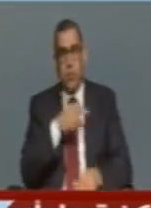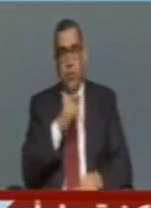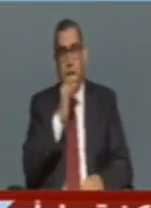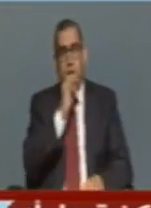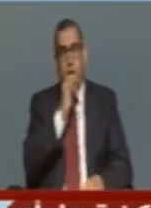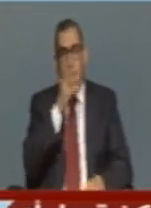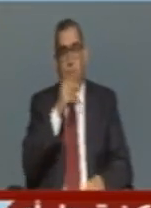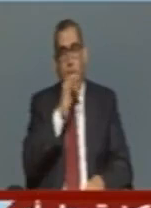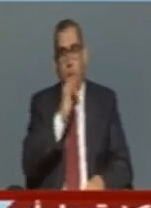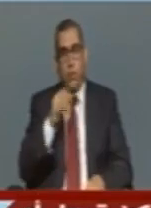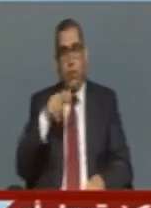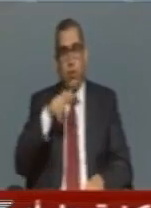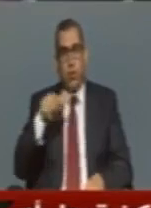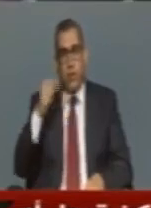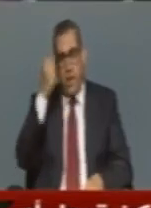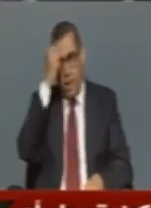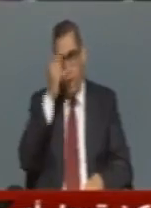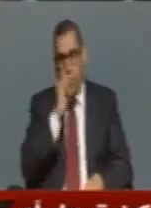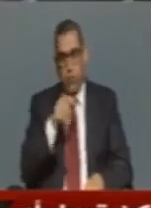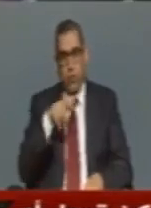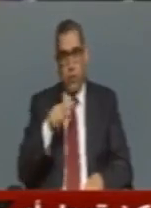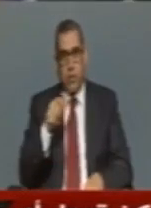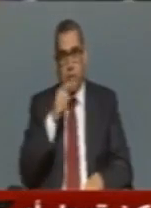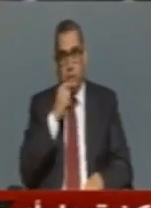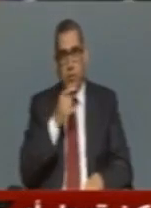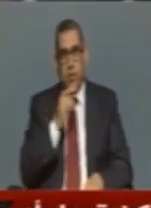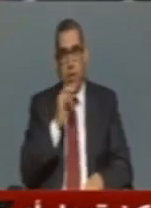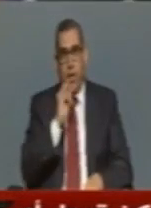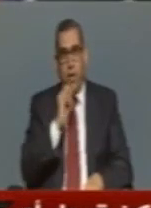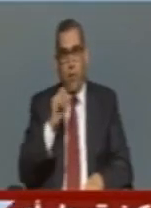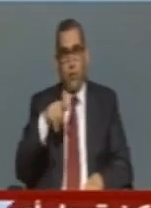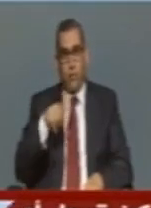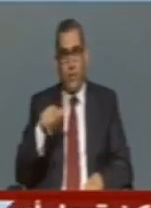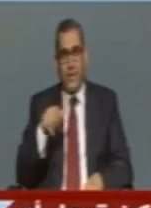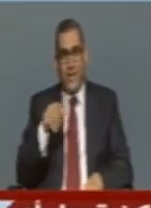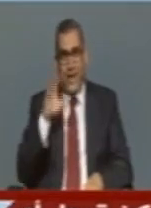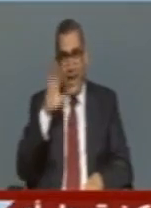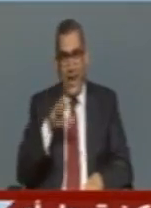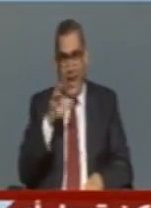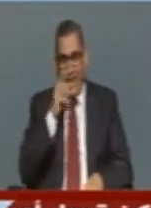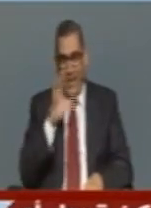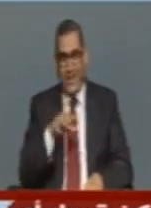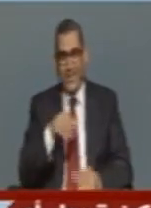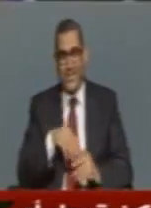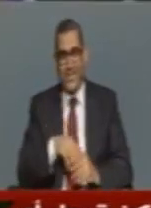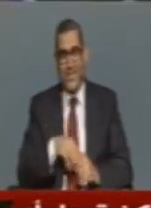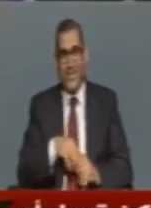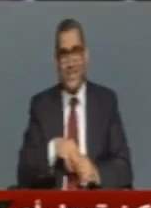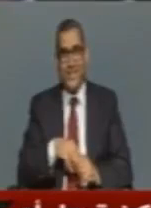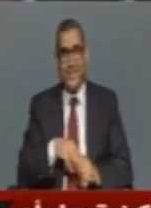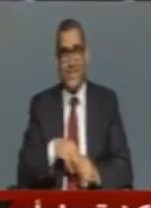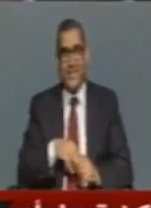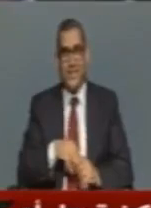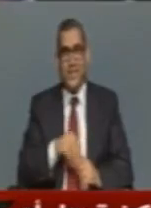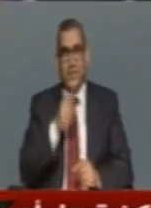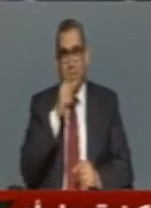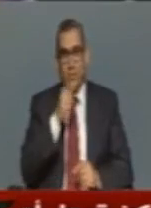يعني مش كده؟ لا 500 600 ألف؟ لا طب على كل حال يعني أنت